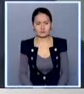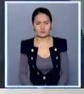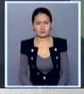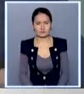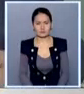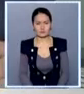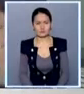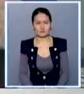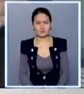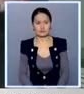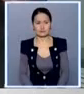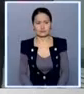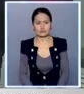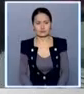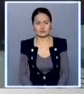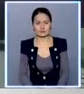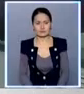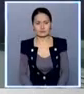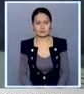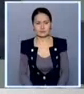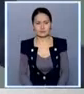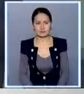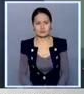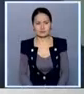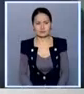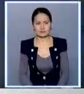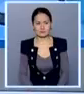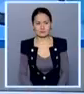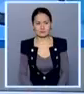дағы өмірден, қалды ата мәңгі өлмес өлеңдерің артында.